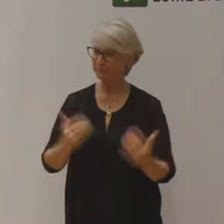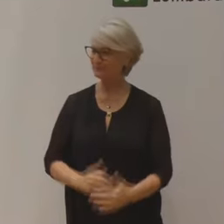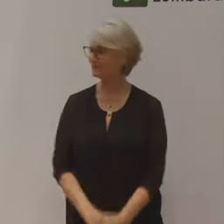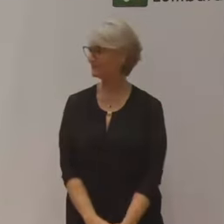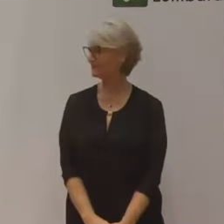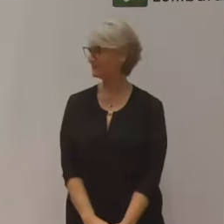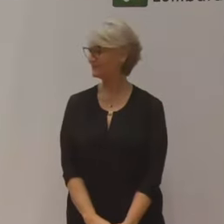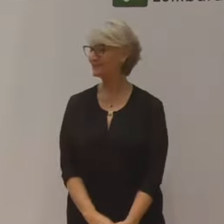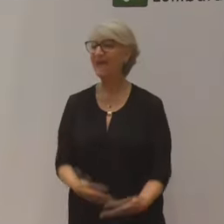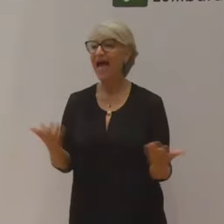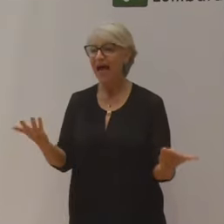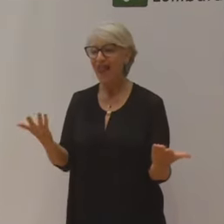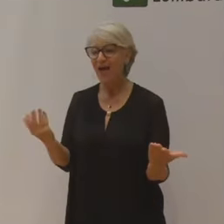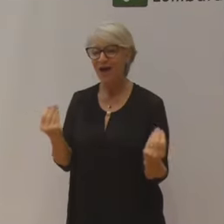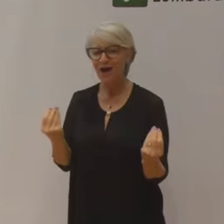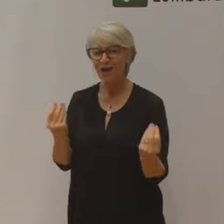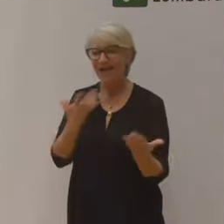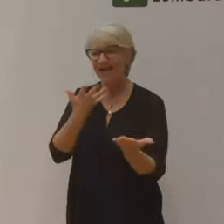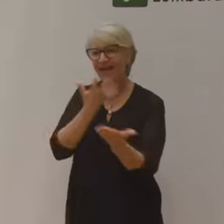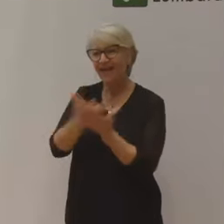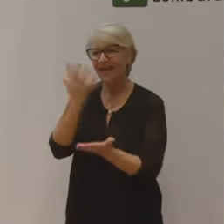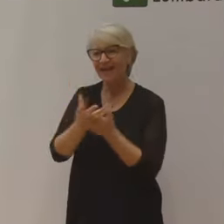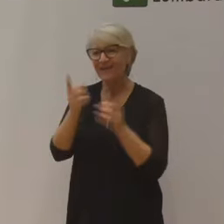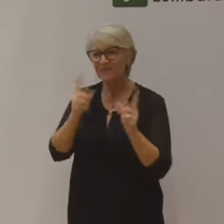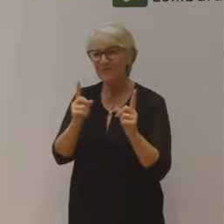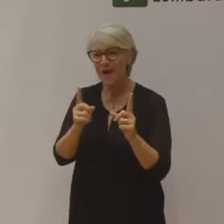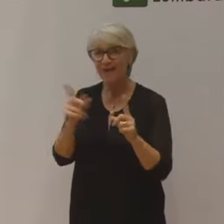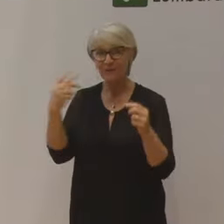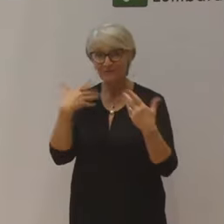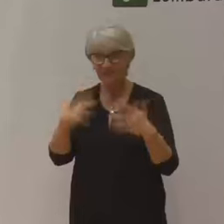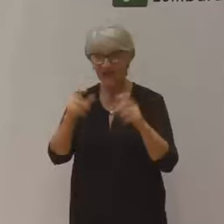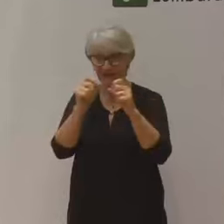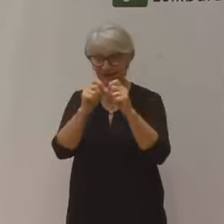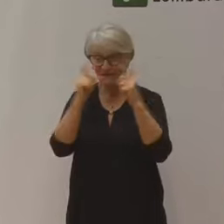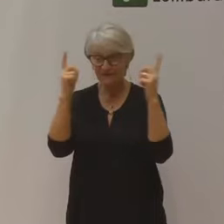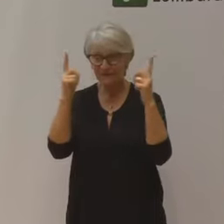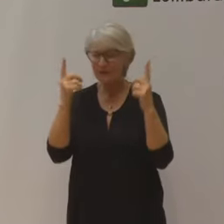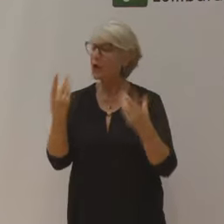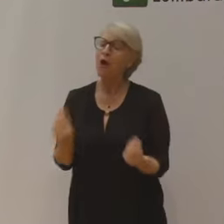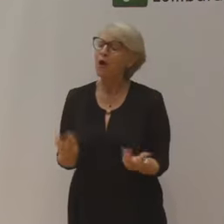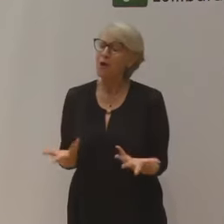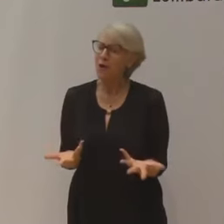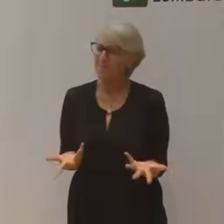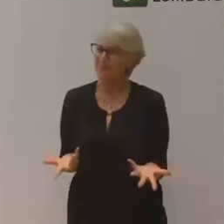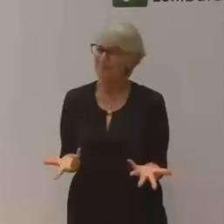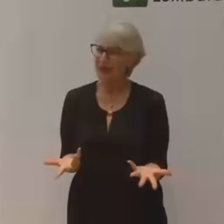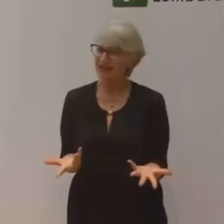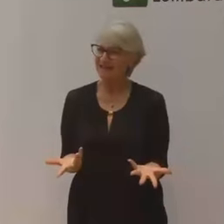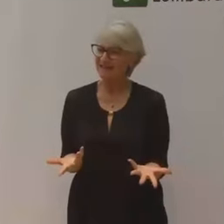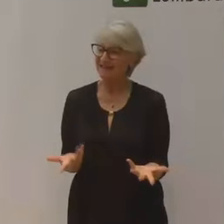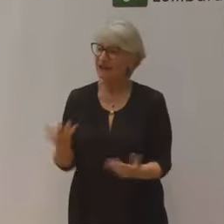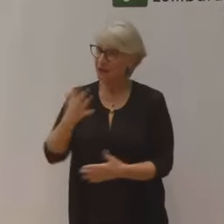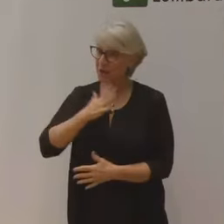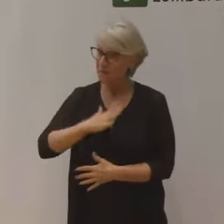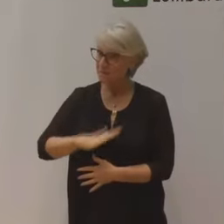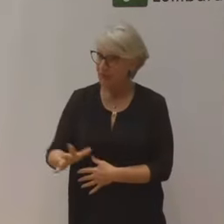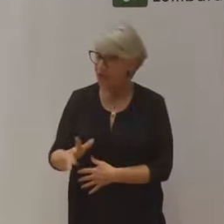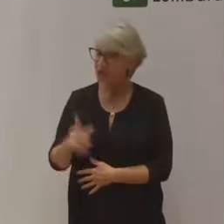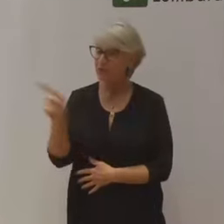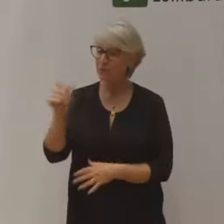Allora, cosa ci racconti? Hai girato questi video? Come mai? Ti è piaciuto con i